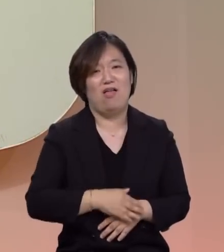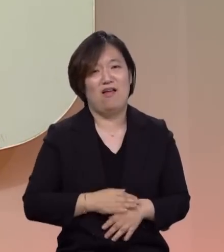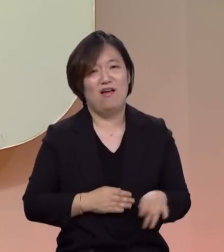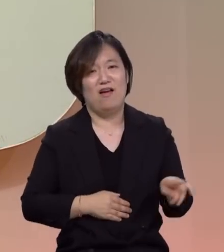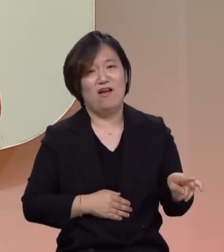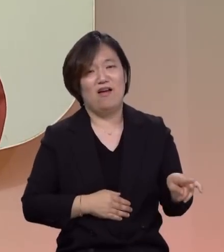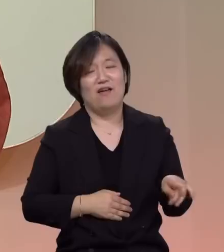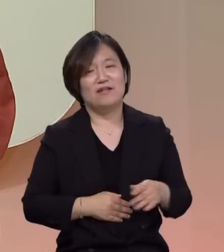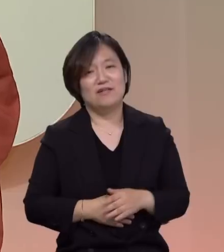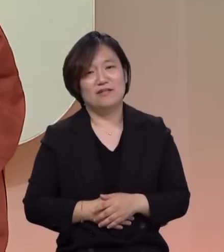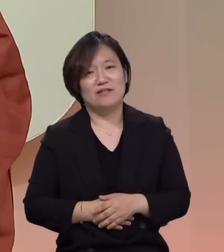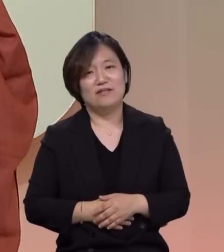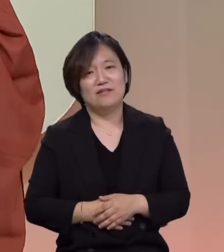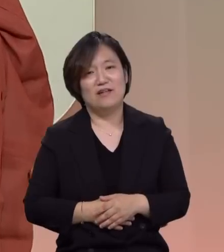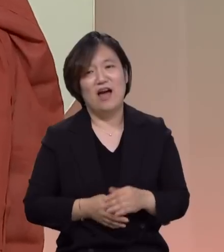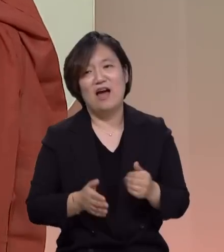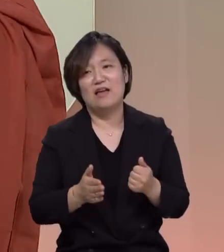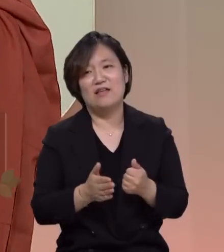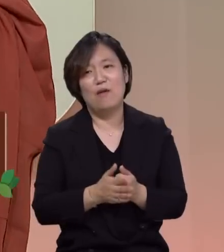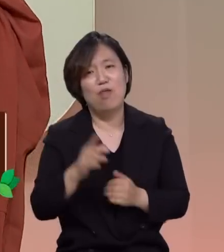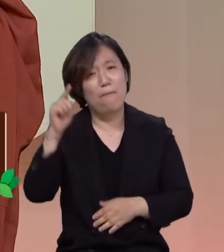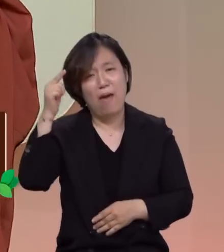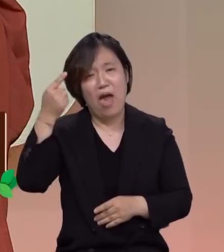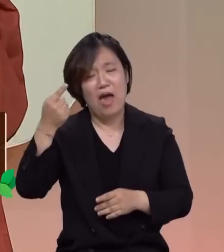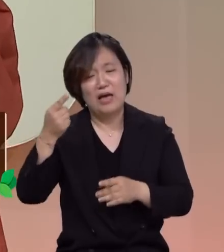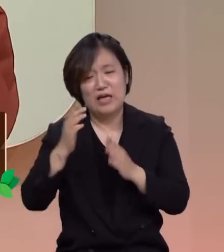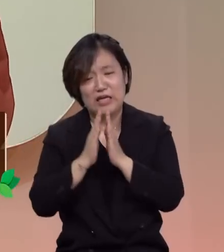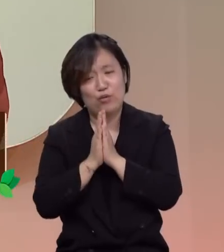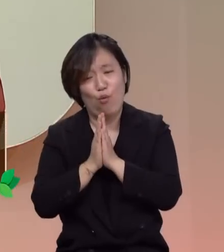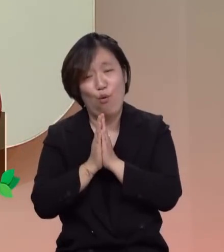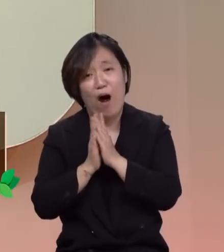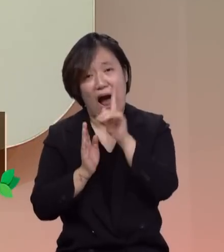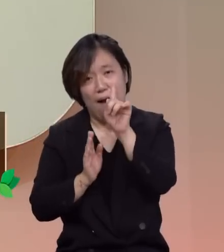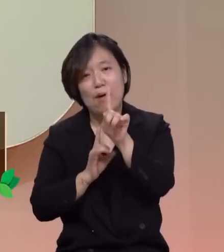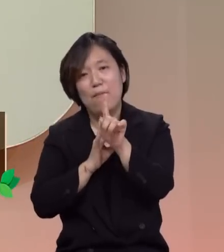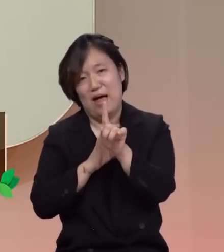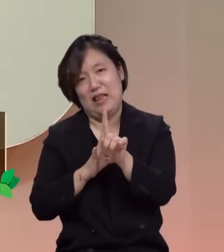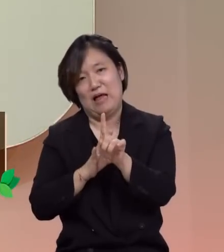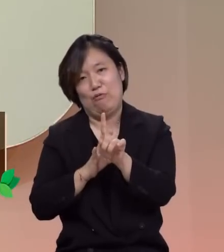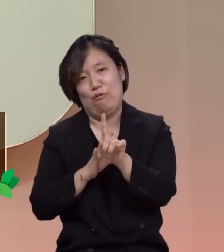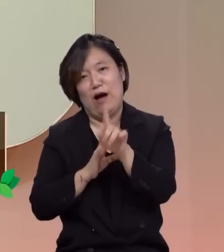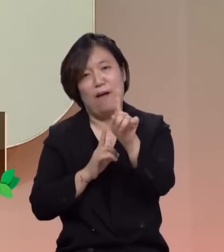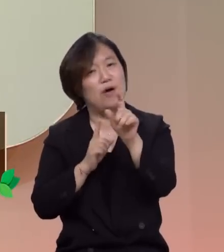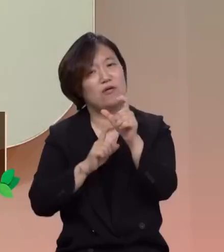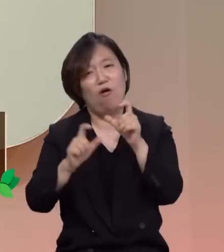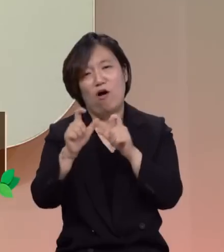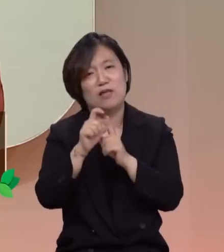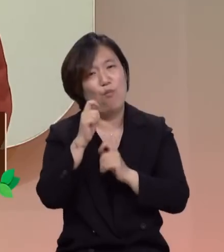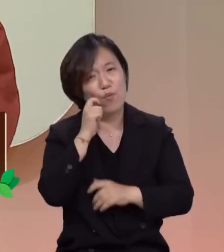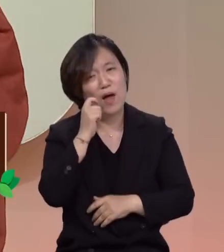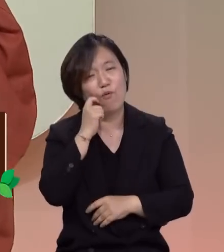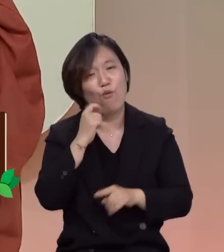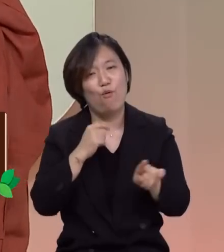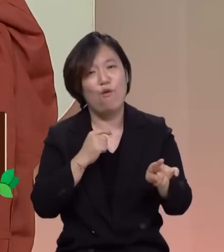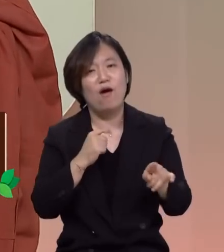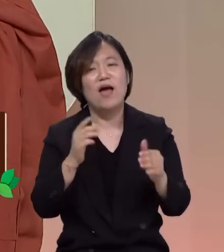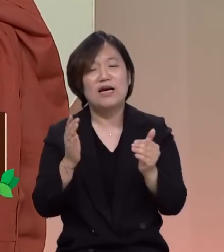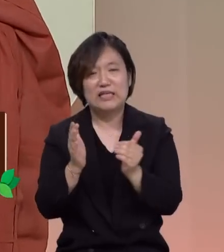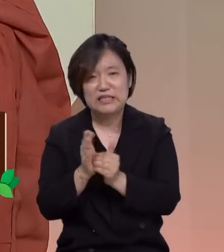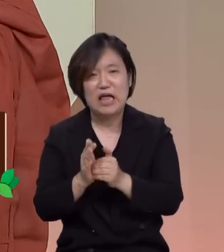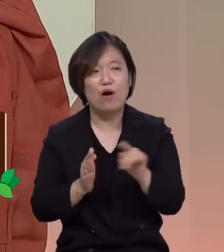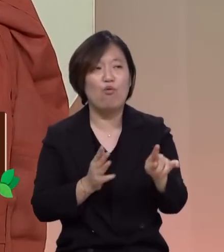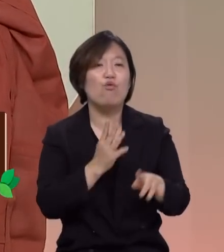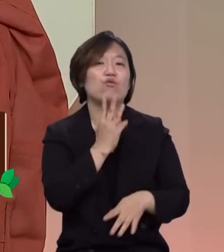비워 줄 수가 없는 상황이셨나 봐요 어쨌거나 목표로 한 100일 기도는 마치시고 이제 서울로